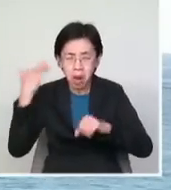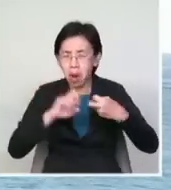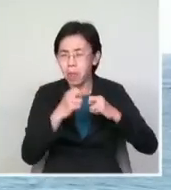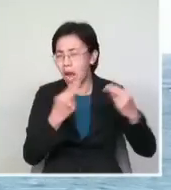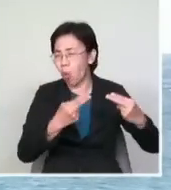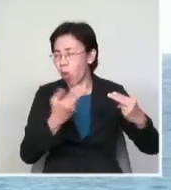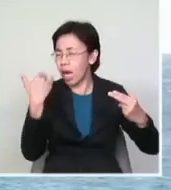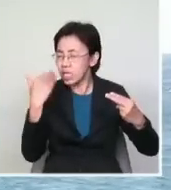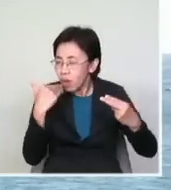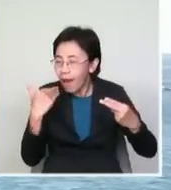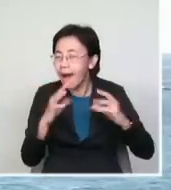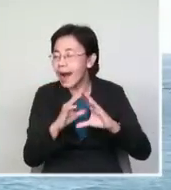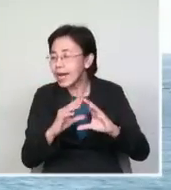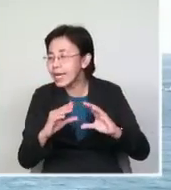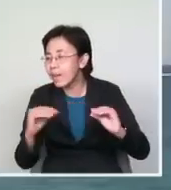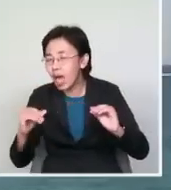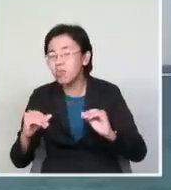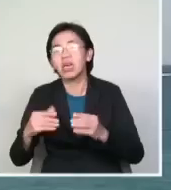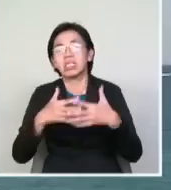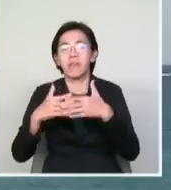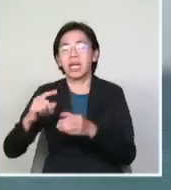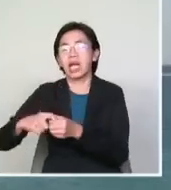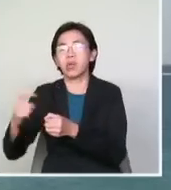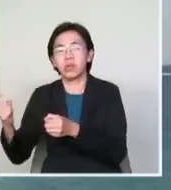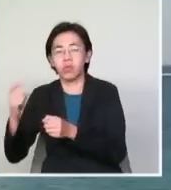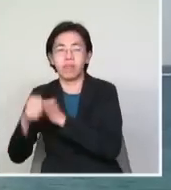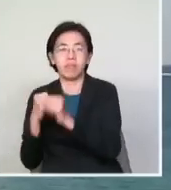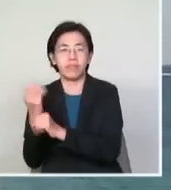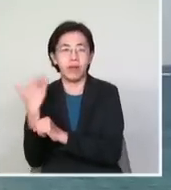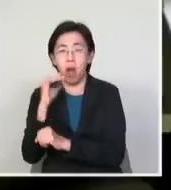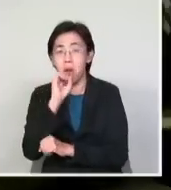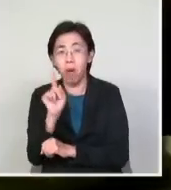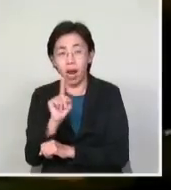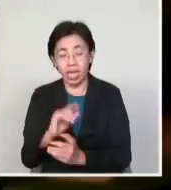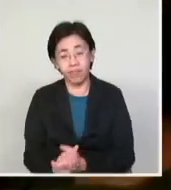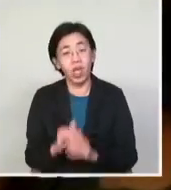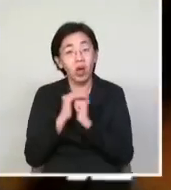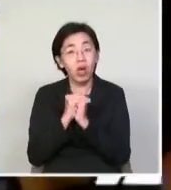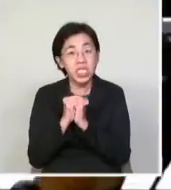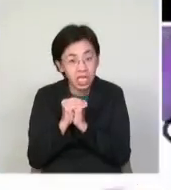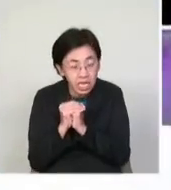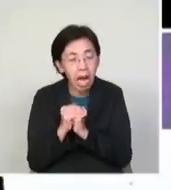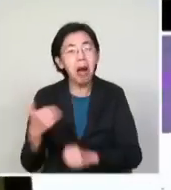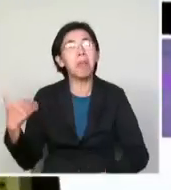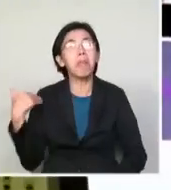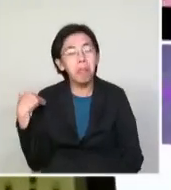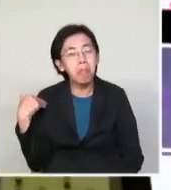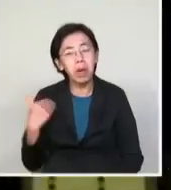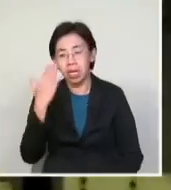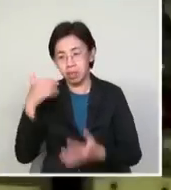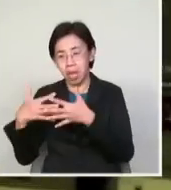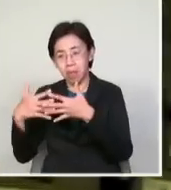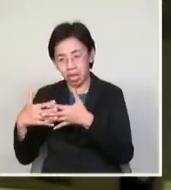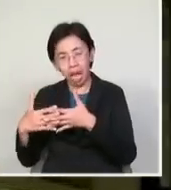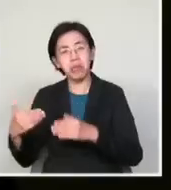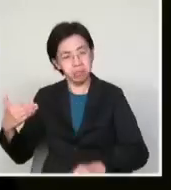คะแต่ว่าสหรัฐก็มีการถอนตัวจากข้อตกลงนี้ไปเมื่อปีที่แล้วอ้างว่าอ้าวก็จีนมีขีปนาวุธนี้ในครอบครองทำไมสหรัฐอเม